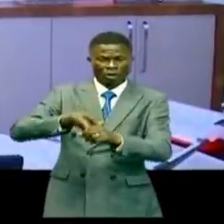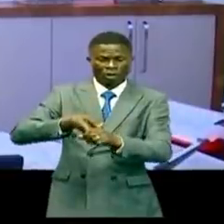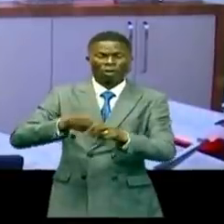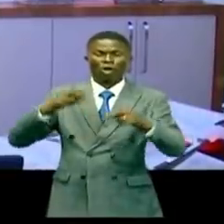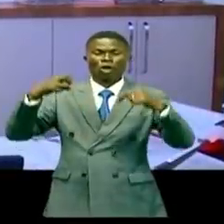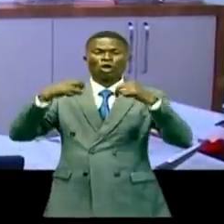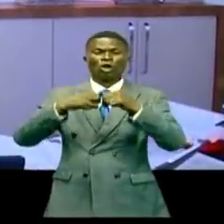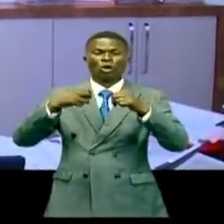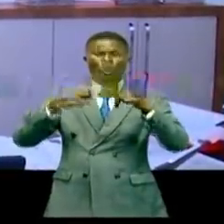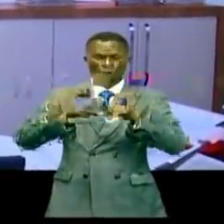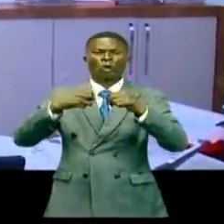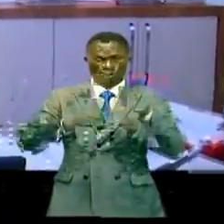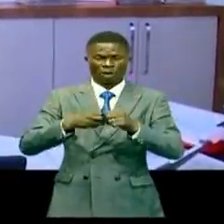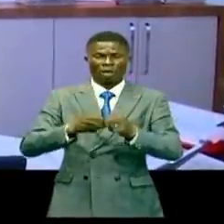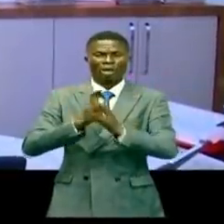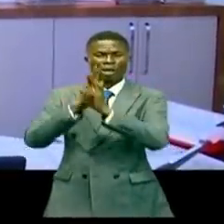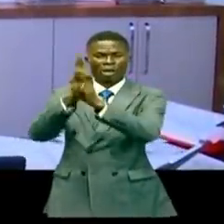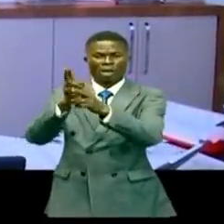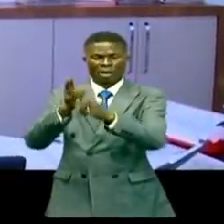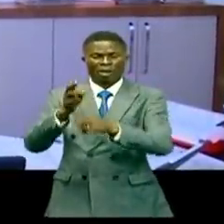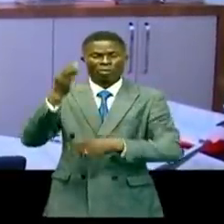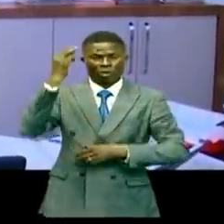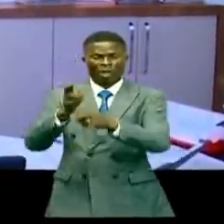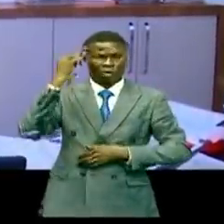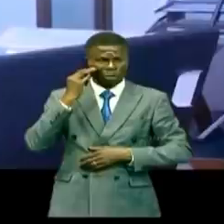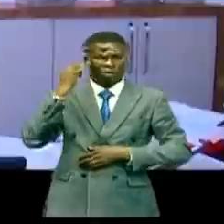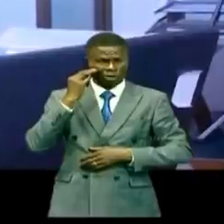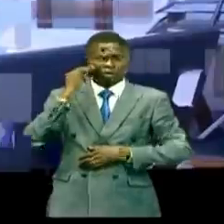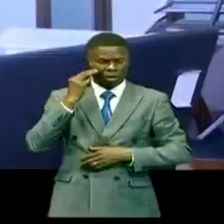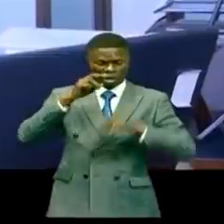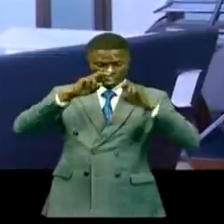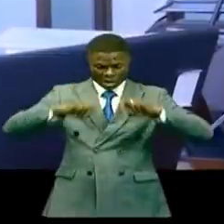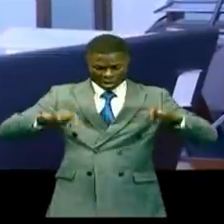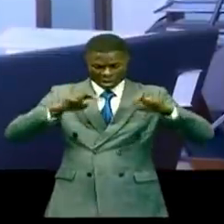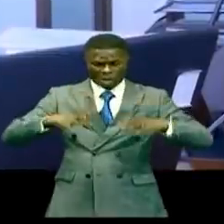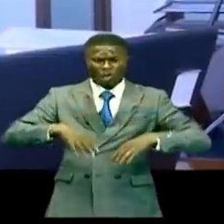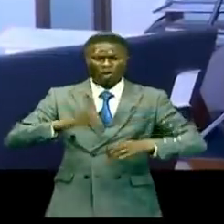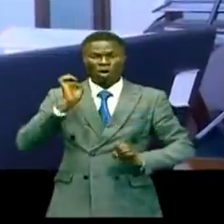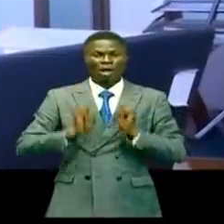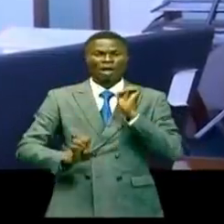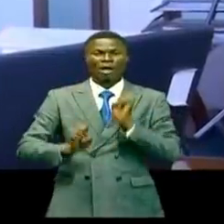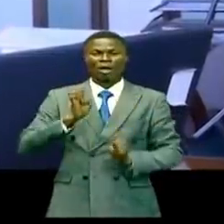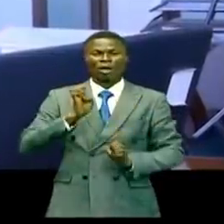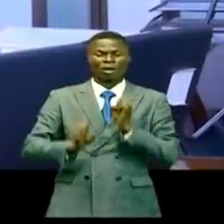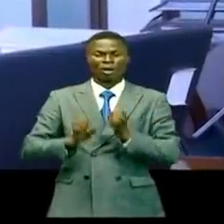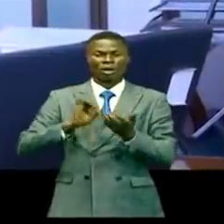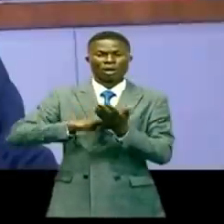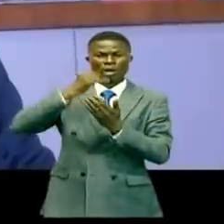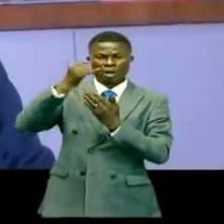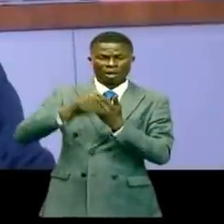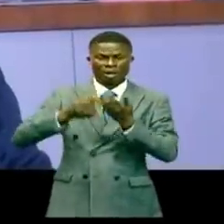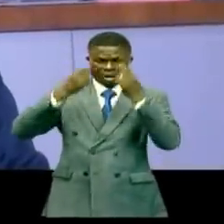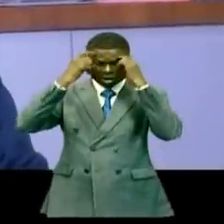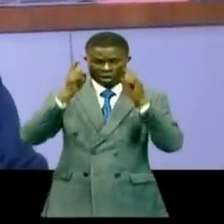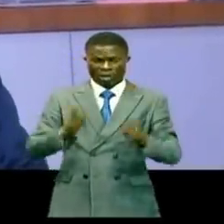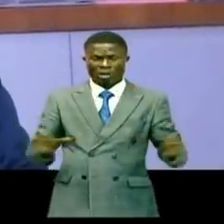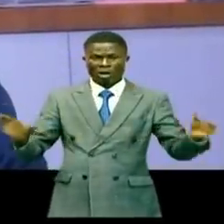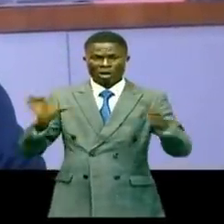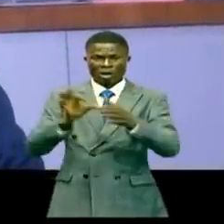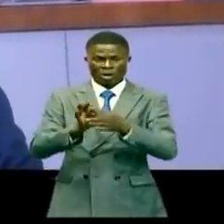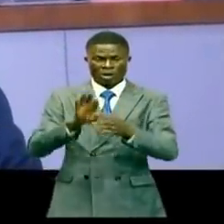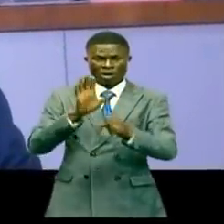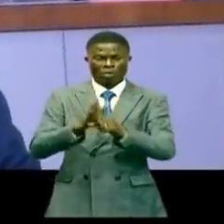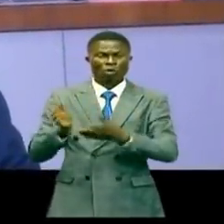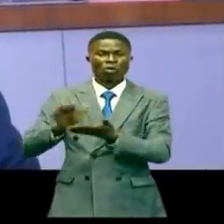électricité a soumis au Conseil la matrice d'analyse et d'évaluation sur le projet d'accord de coopération